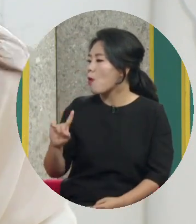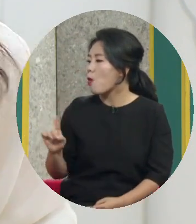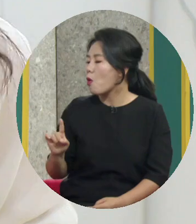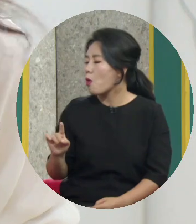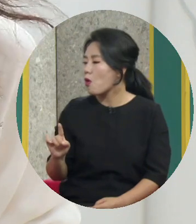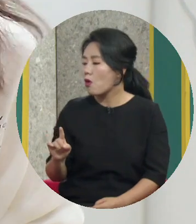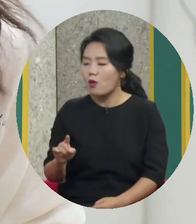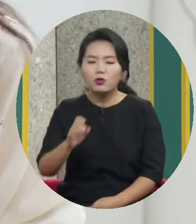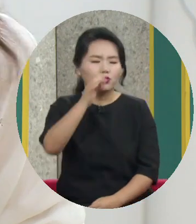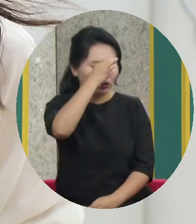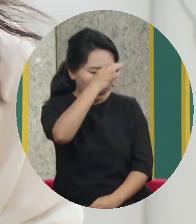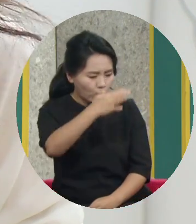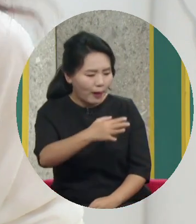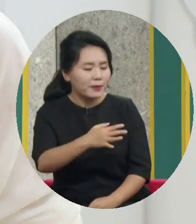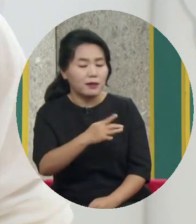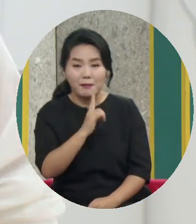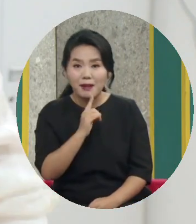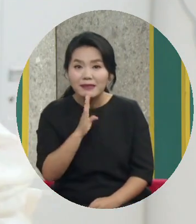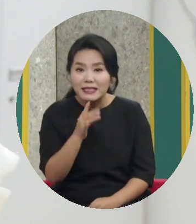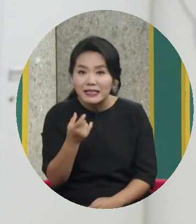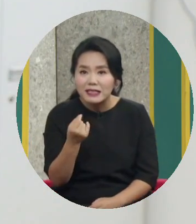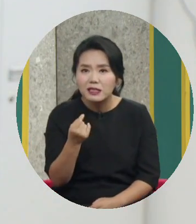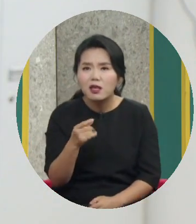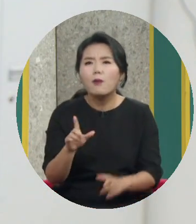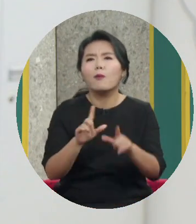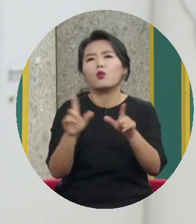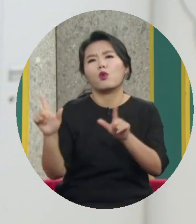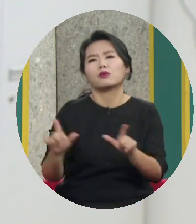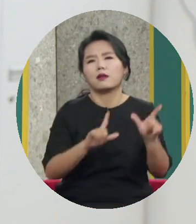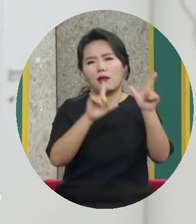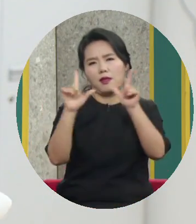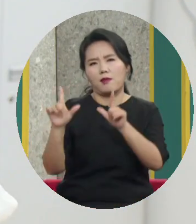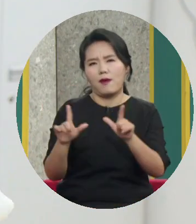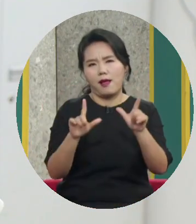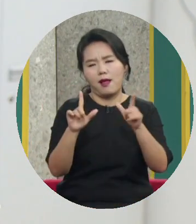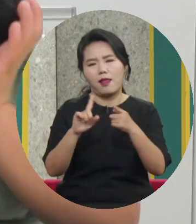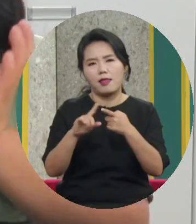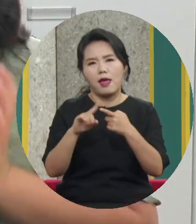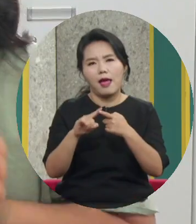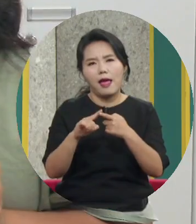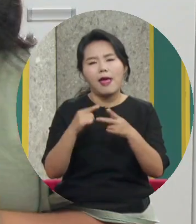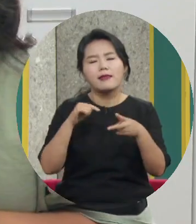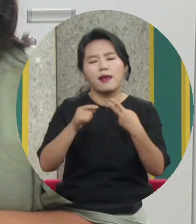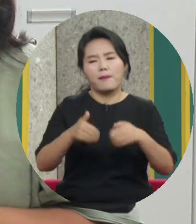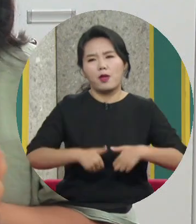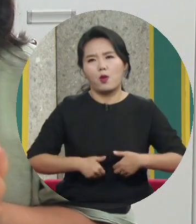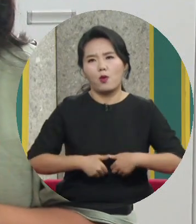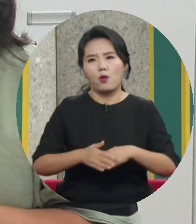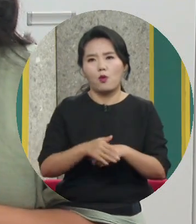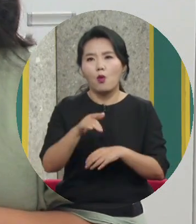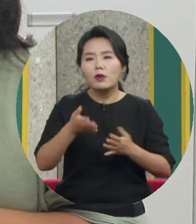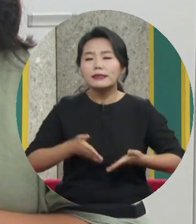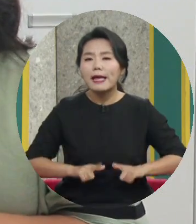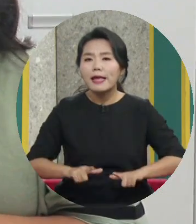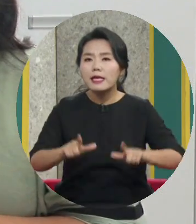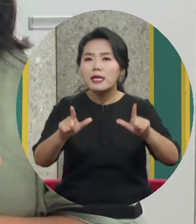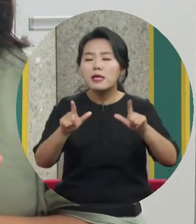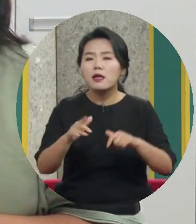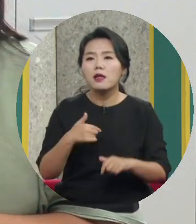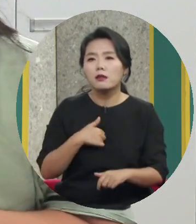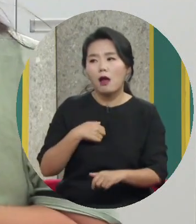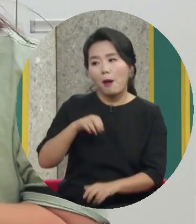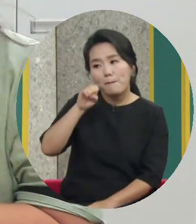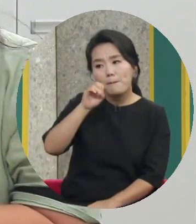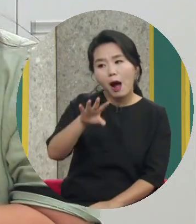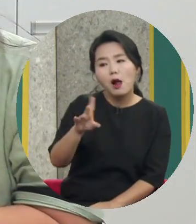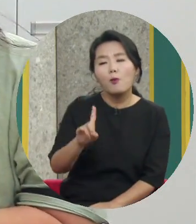죄송합니다. 뭐 이렇게 표현한다거나. 우리가 일상적으로 하는 그런 것들이 아이들 부족하기 때문에. 만약에 효정이가 생일이야. 그러면 선생님이 뭐라고